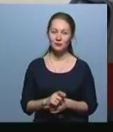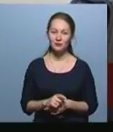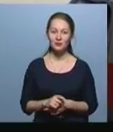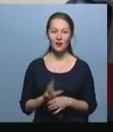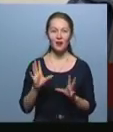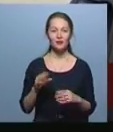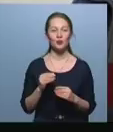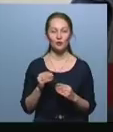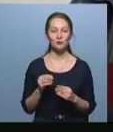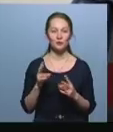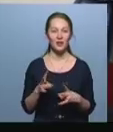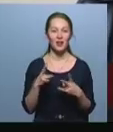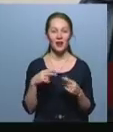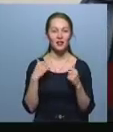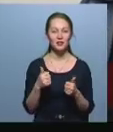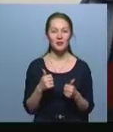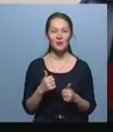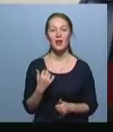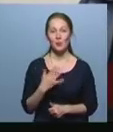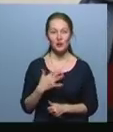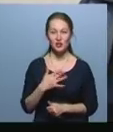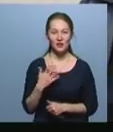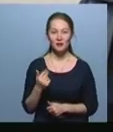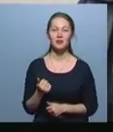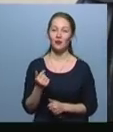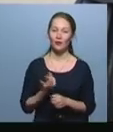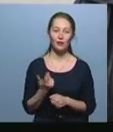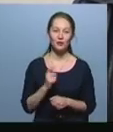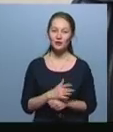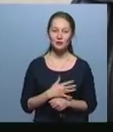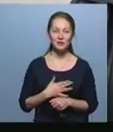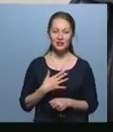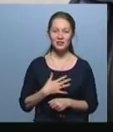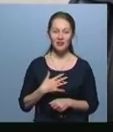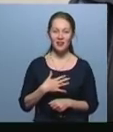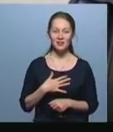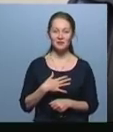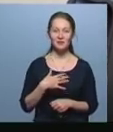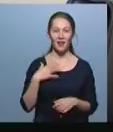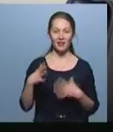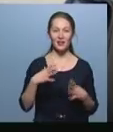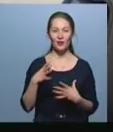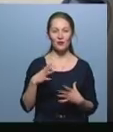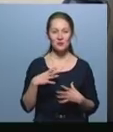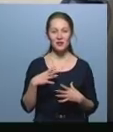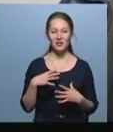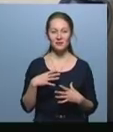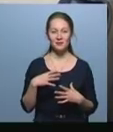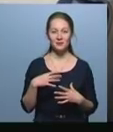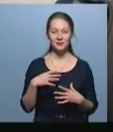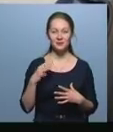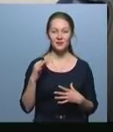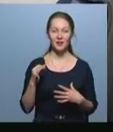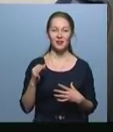плавненько так. А переживали, что могло... Конечно. Тренировка-то была до этого. Он, Петр Иванович,